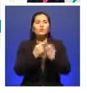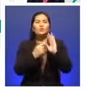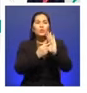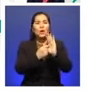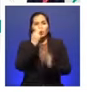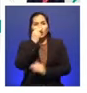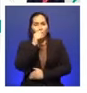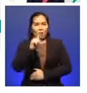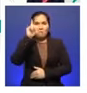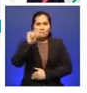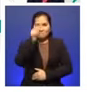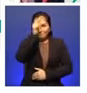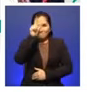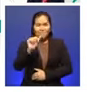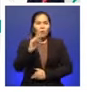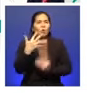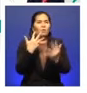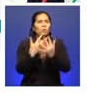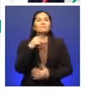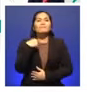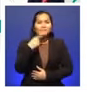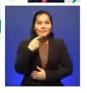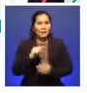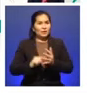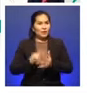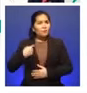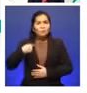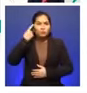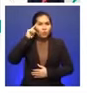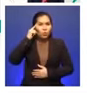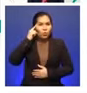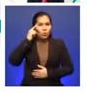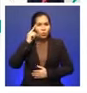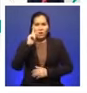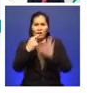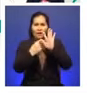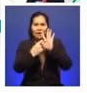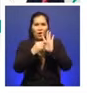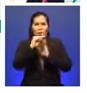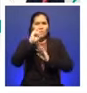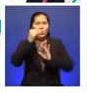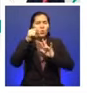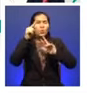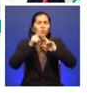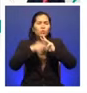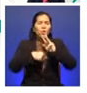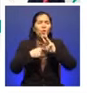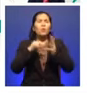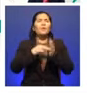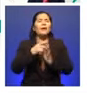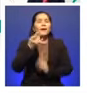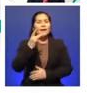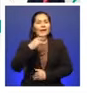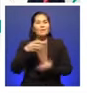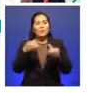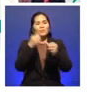าโจในเรือนจำตอนแรกไม่ทราบค่ะว่าขาโจคืออะไรแต่พอทำกิจกรรมปุ่มเราทราบ